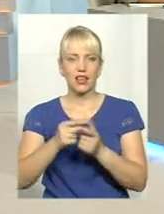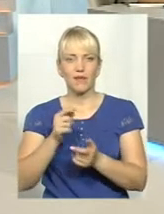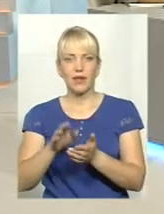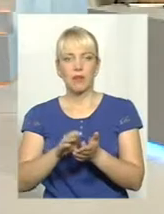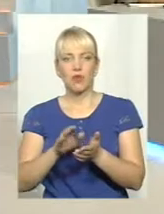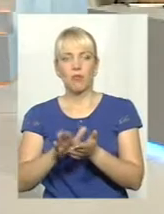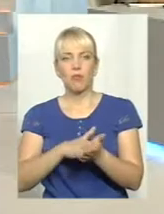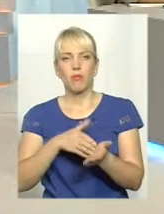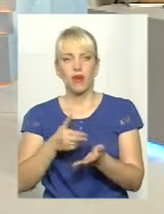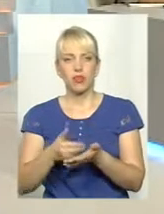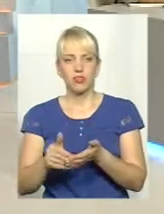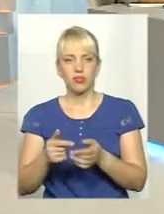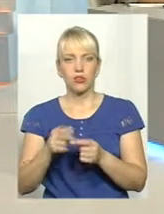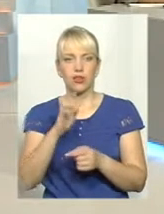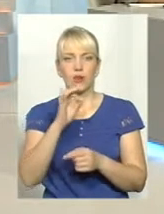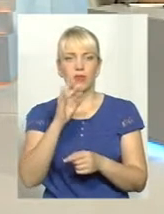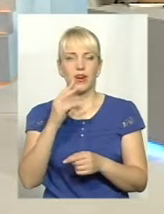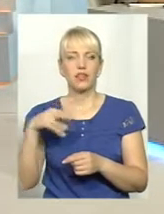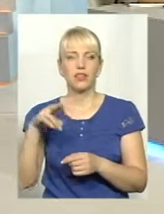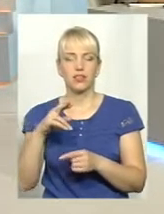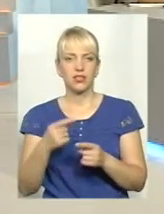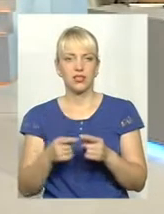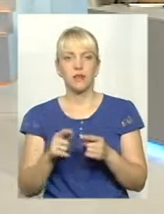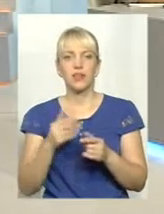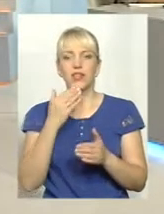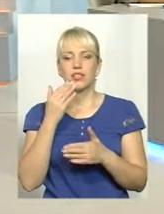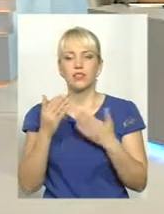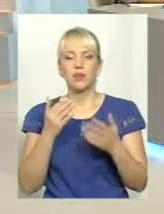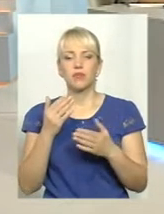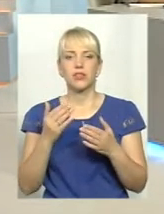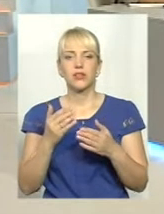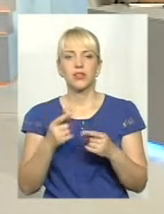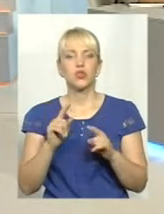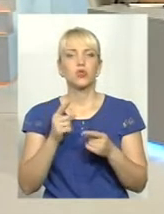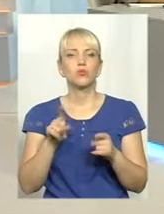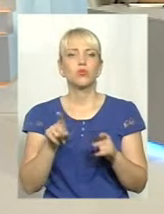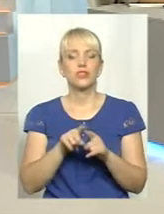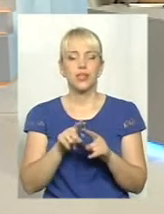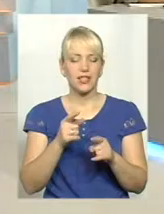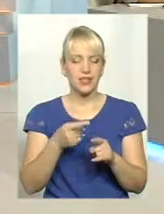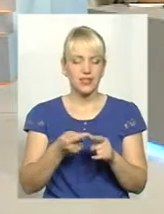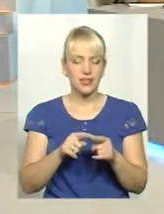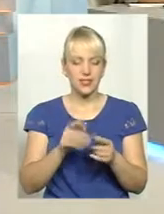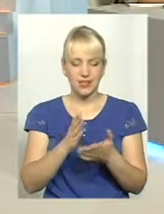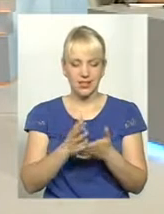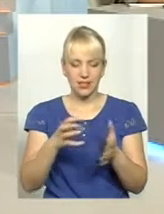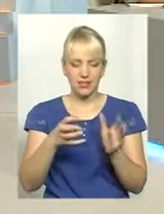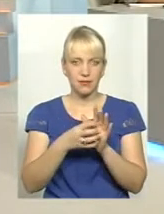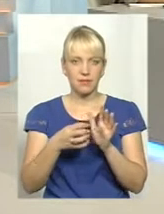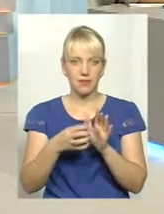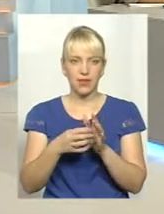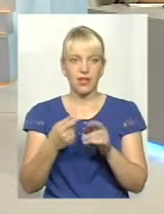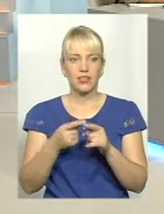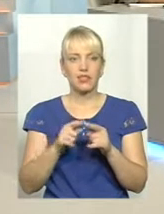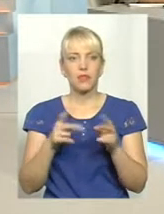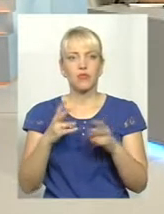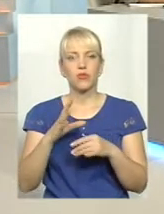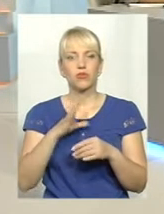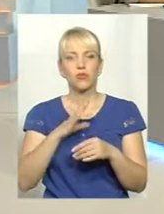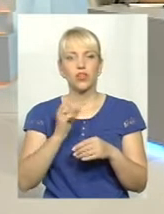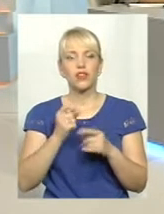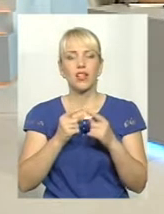але я не думаю, що це буде настільки цікаво, наскільки коли там хтось буде бачити там в тій же Польщі наше масло